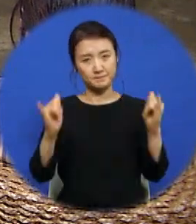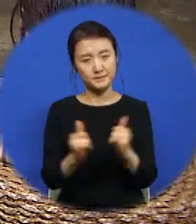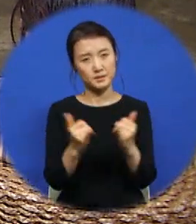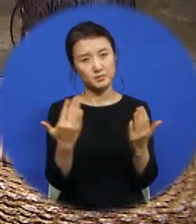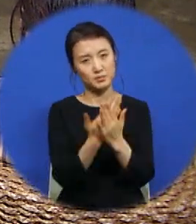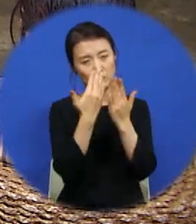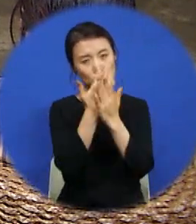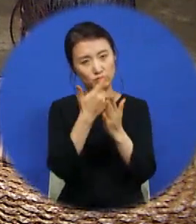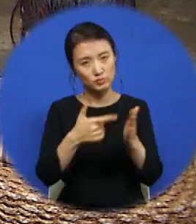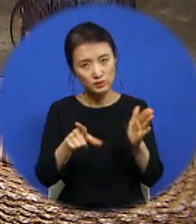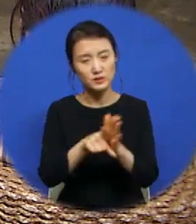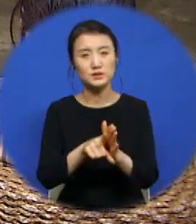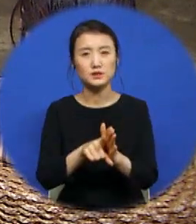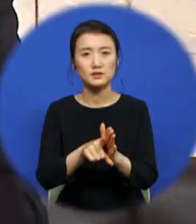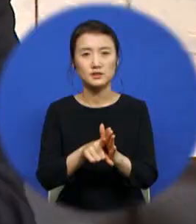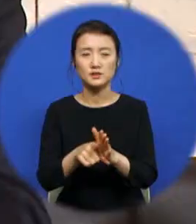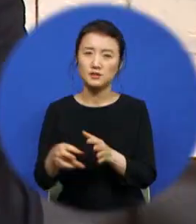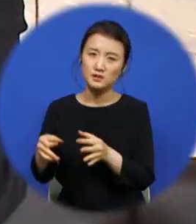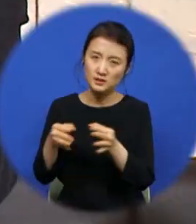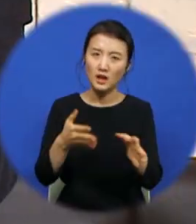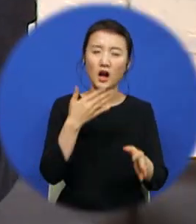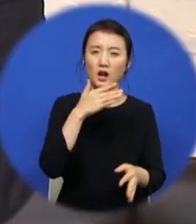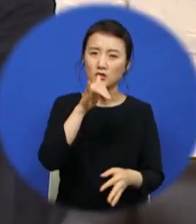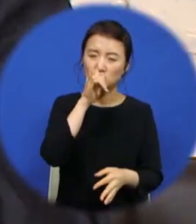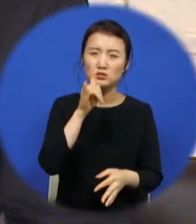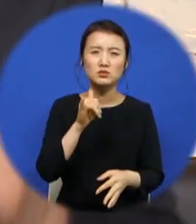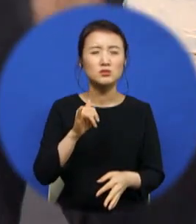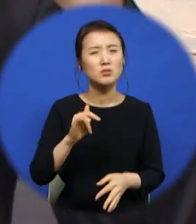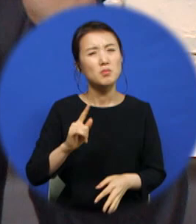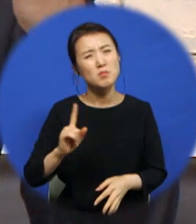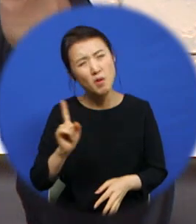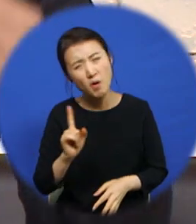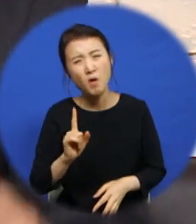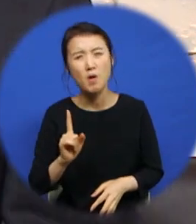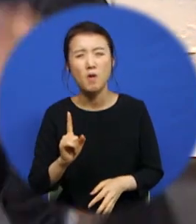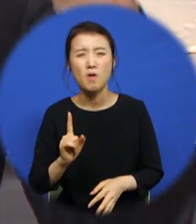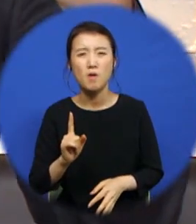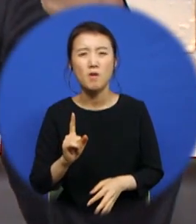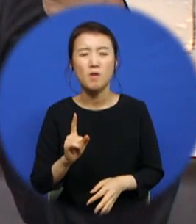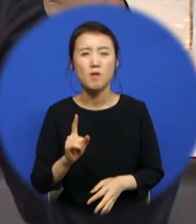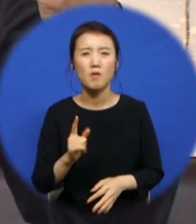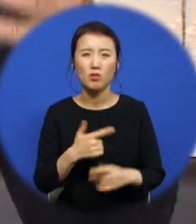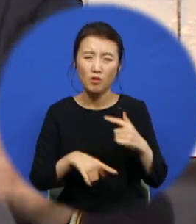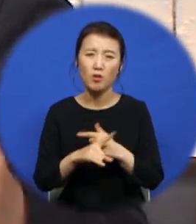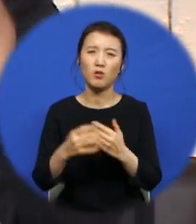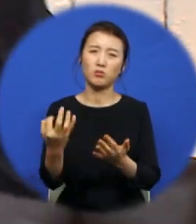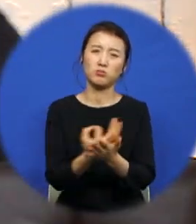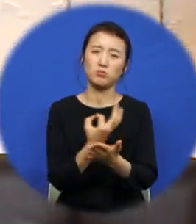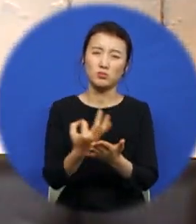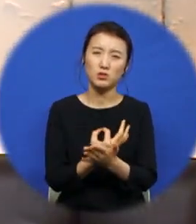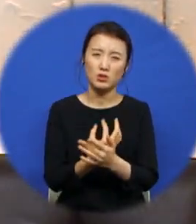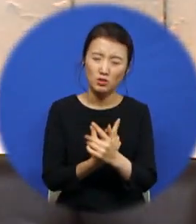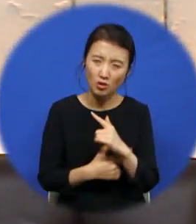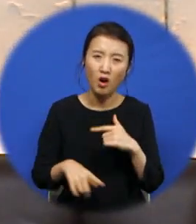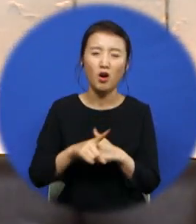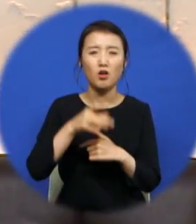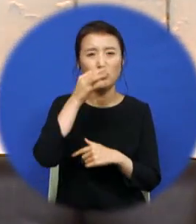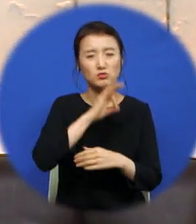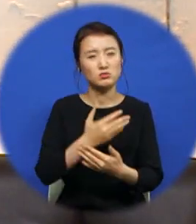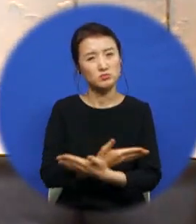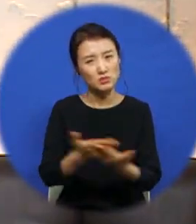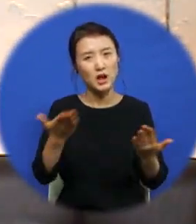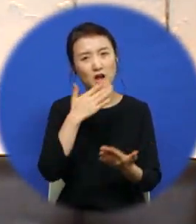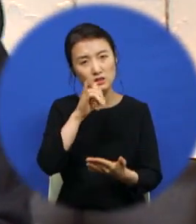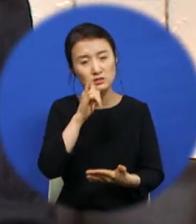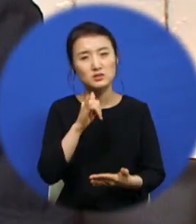0 공직자들이 사회 끼 하지 않다는 이야기는 아닌데 조금 더 뭐죠 불을 만들고 더 많은 삶의 유익함을 주고 하는